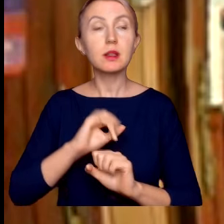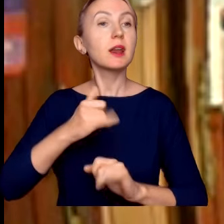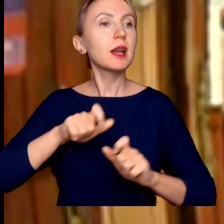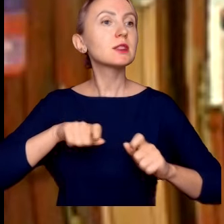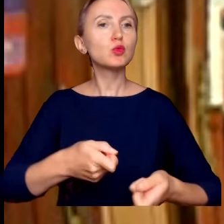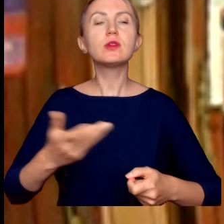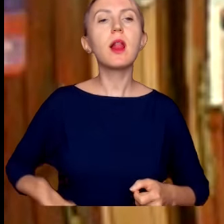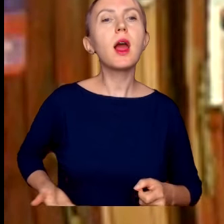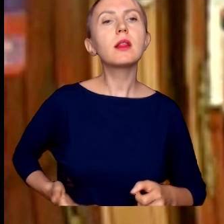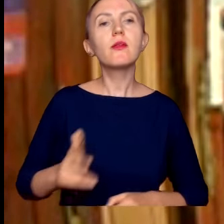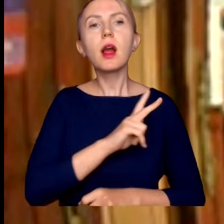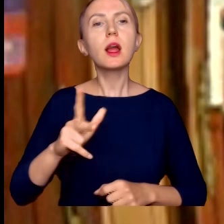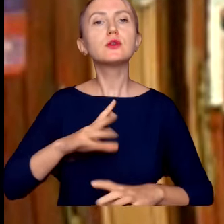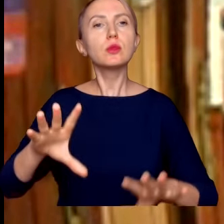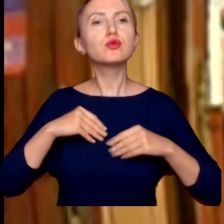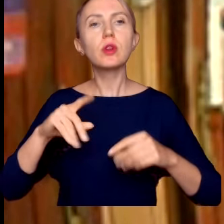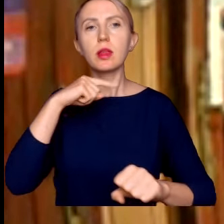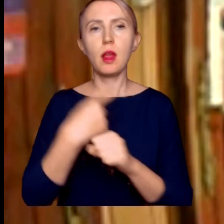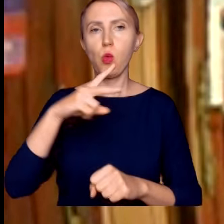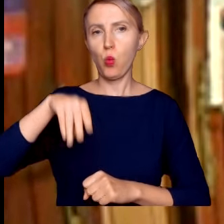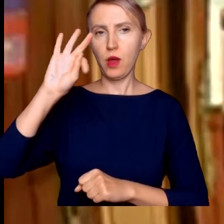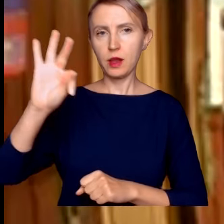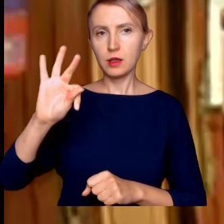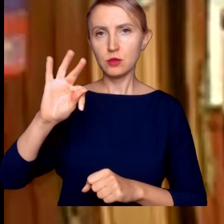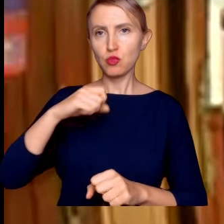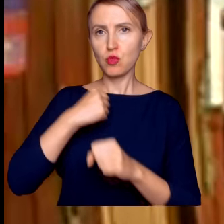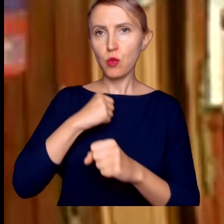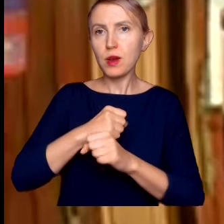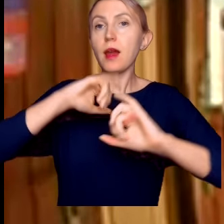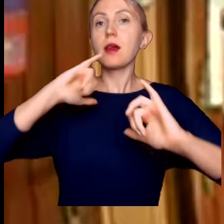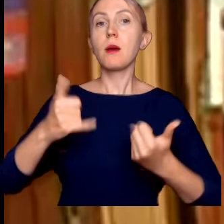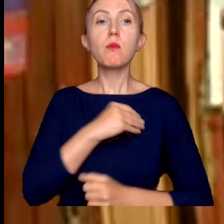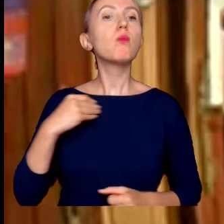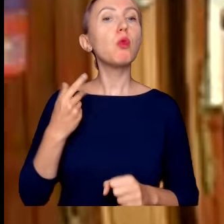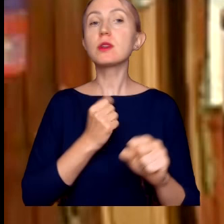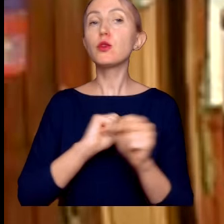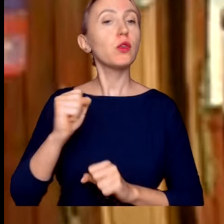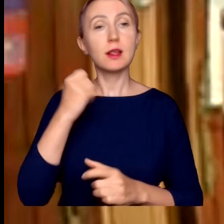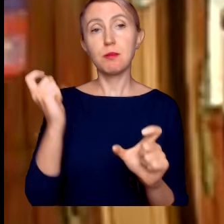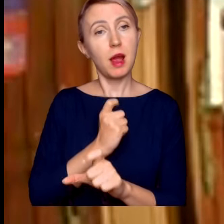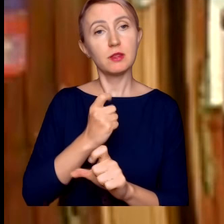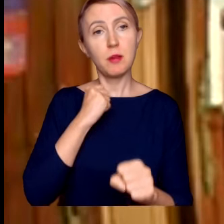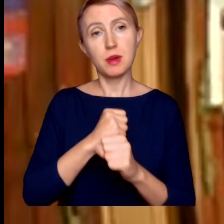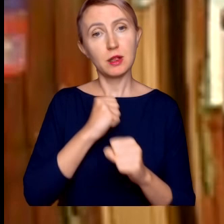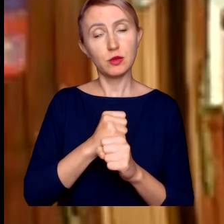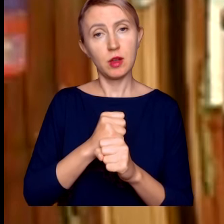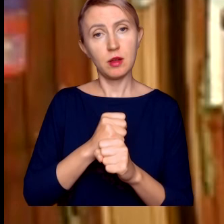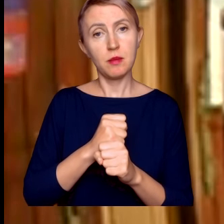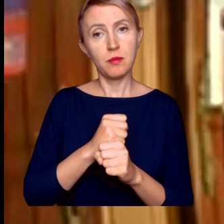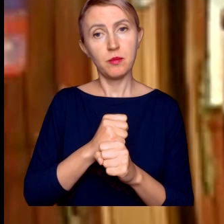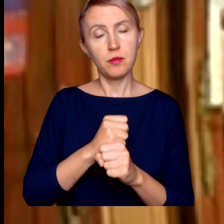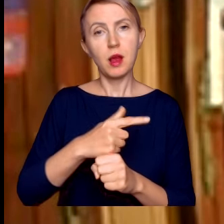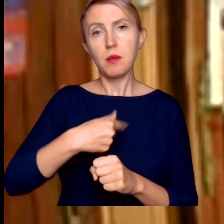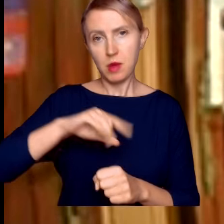nierobów przyjętych decyzjami unijnymi do pracy? Polska nie jest krajem pracującym. Myśmy